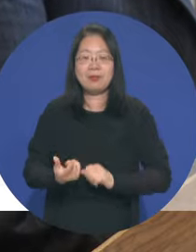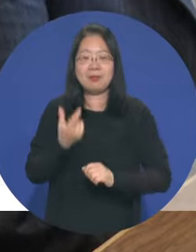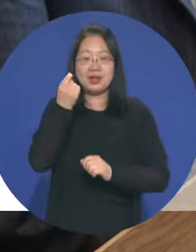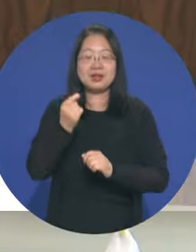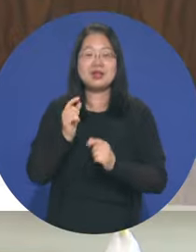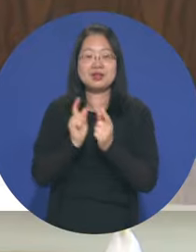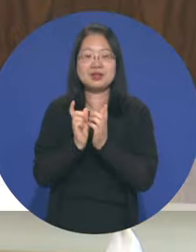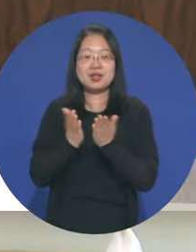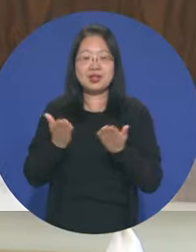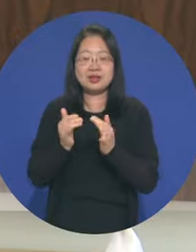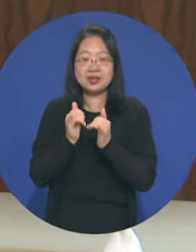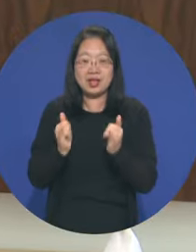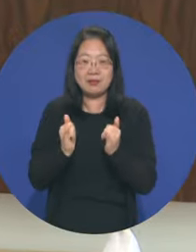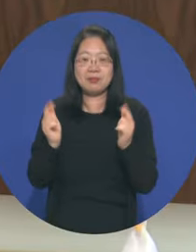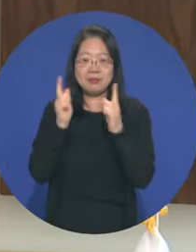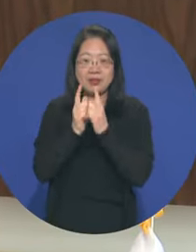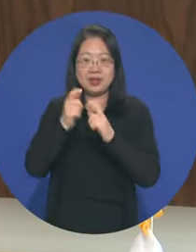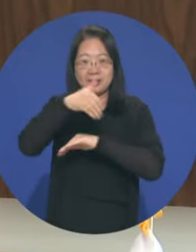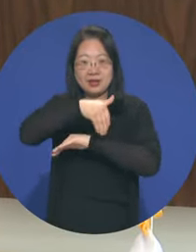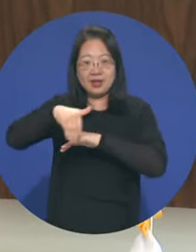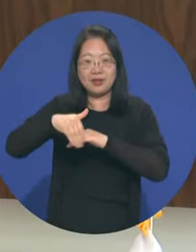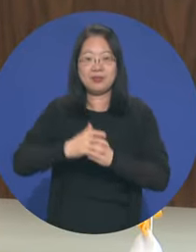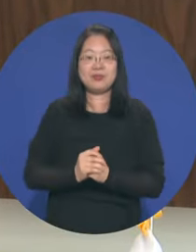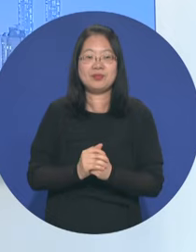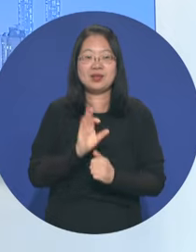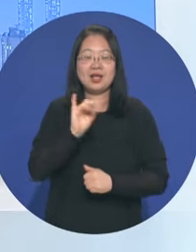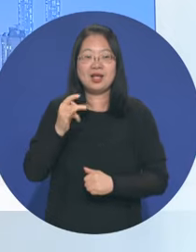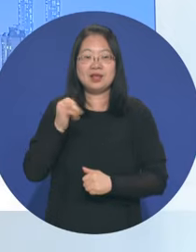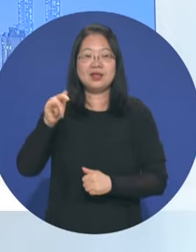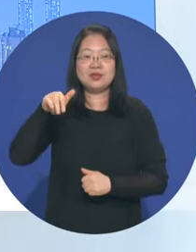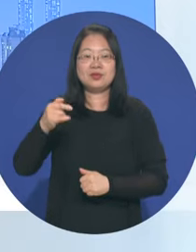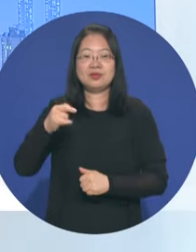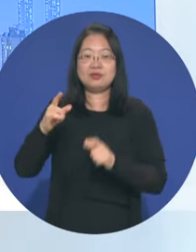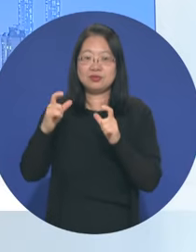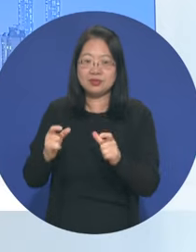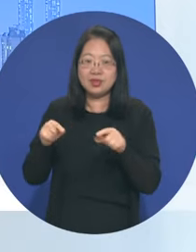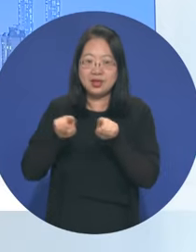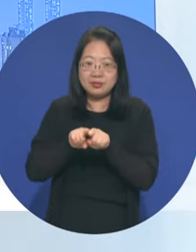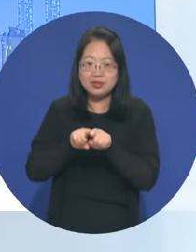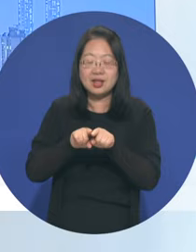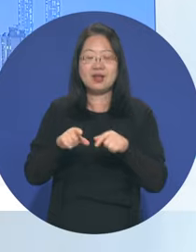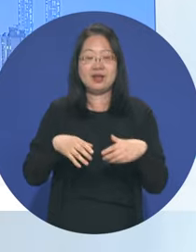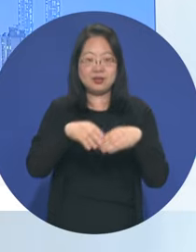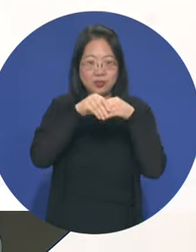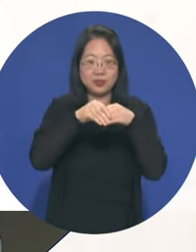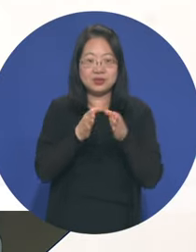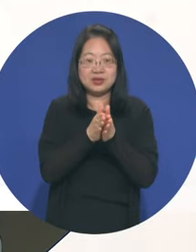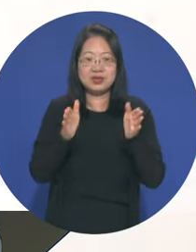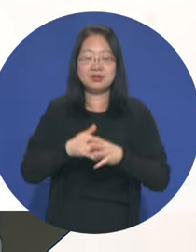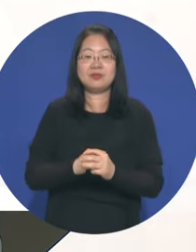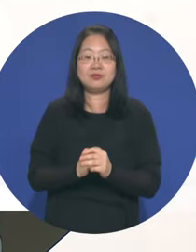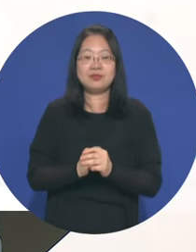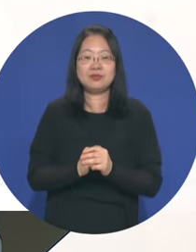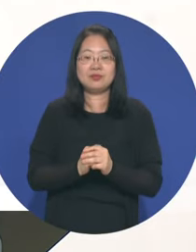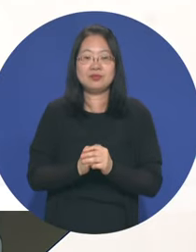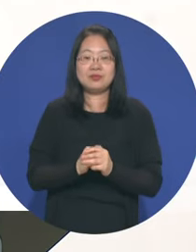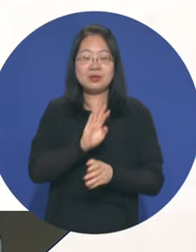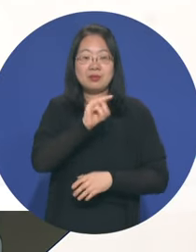시일 내에 양측 실무단의 만남이 있을 전망입니다. 애리조나주와도 교류협력의 첫 단추를